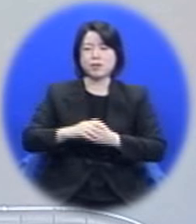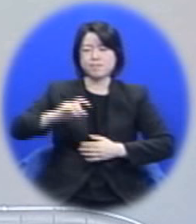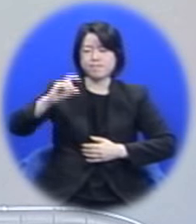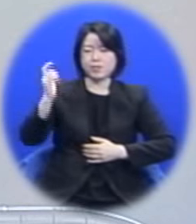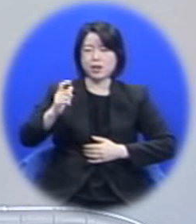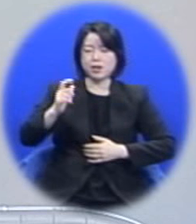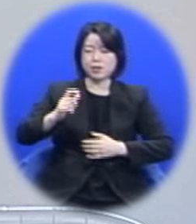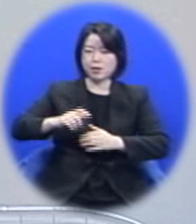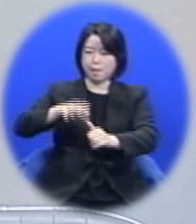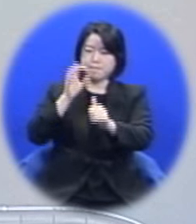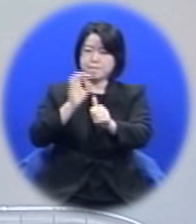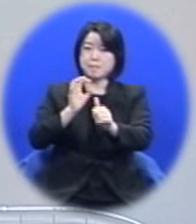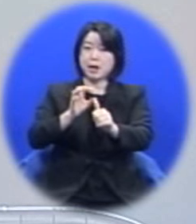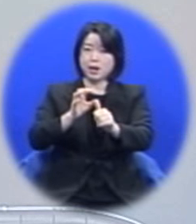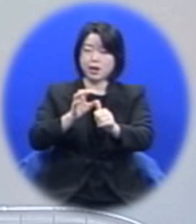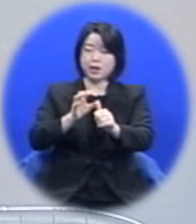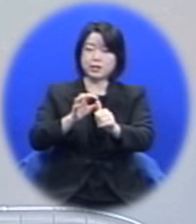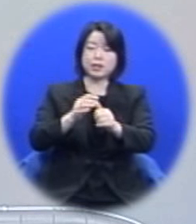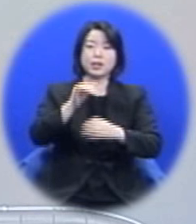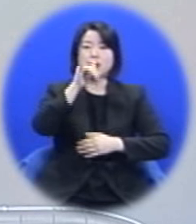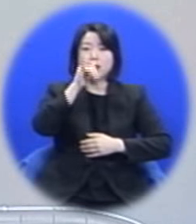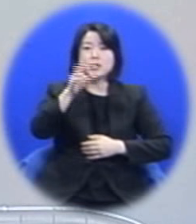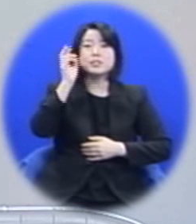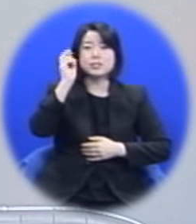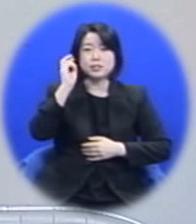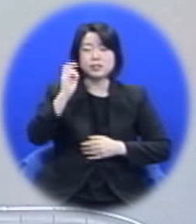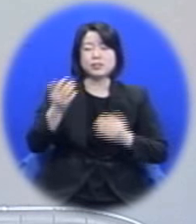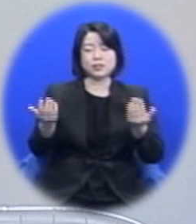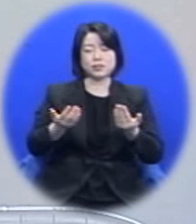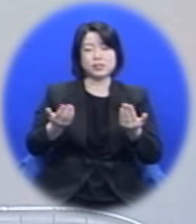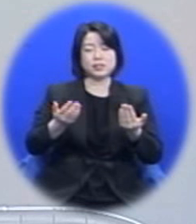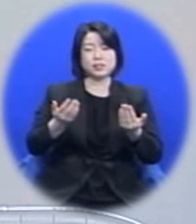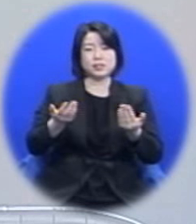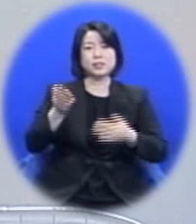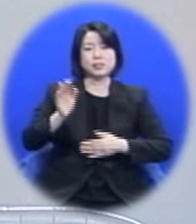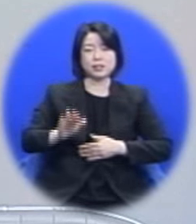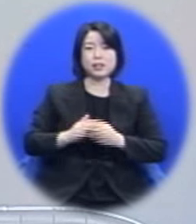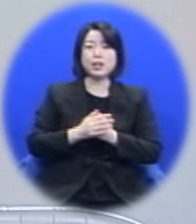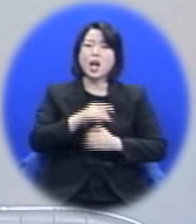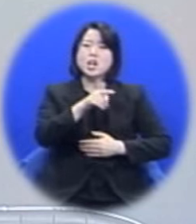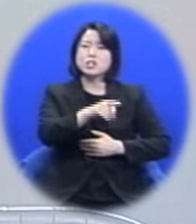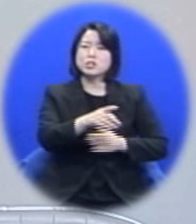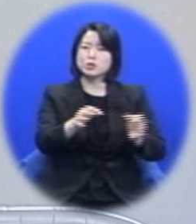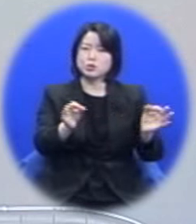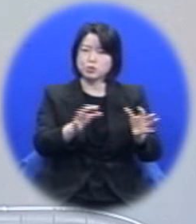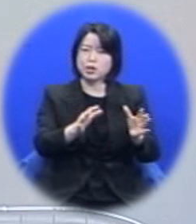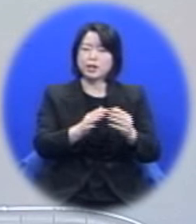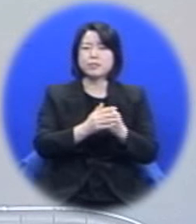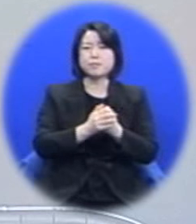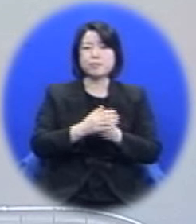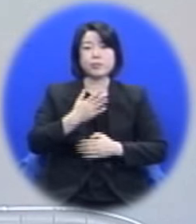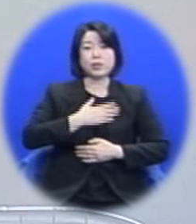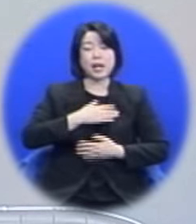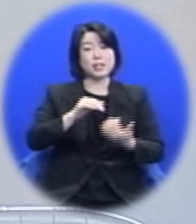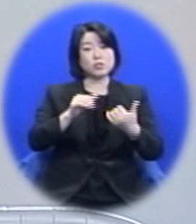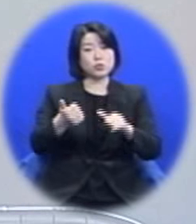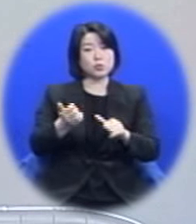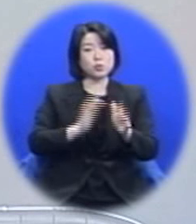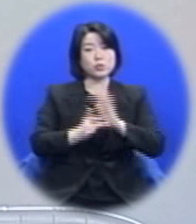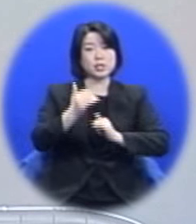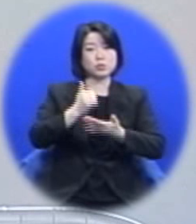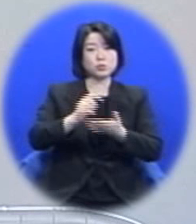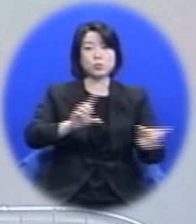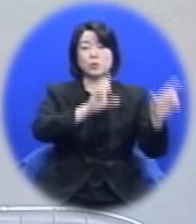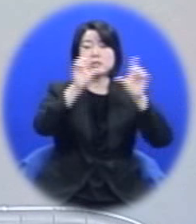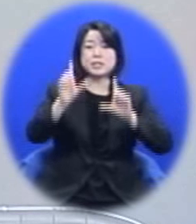단호하게 말을 좀 했을 일인데, 그 순간에 나는 죽고 예수로 사는